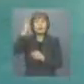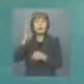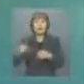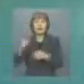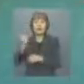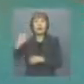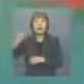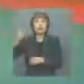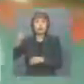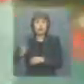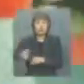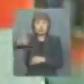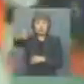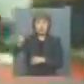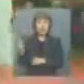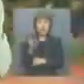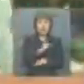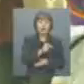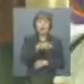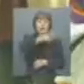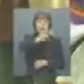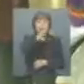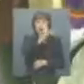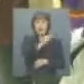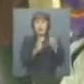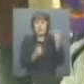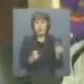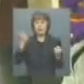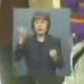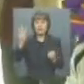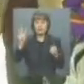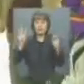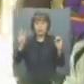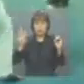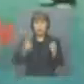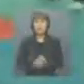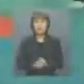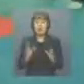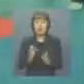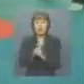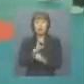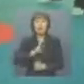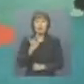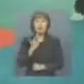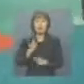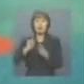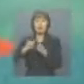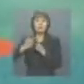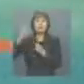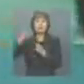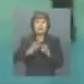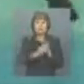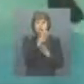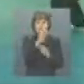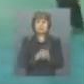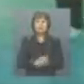ะ ISC สุพนัทอินทเรศจากพิษณุโลกด้วยคะแนน14-0สรุปเหรียญทองเขต10นำเป็นที่1มี45เหรียญทองต